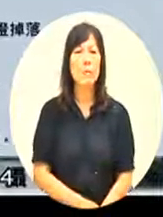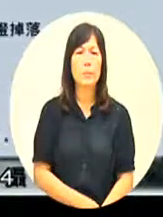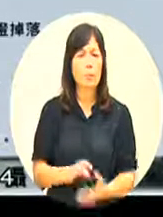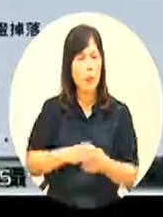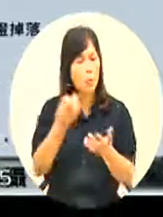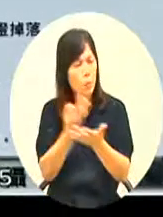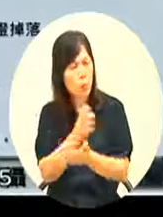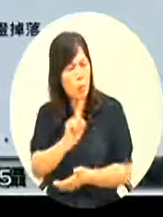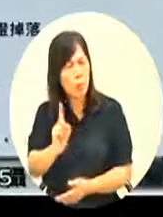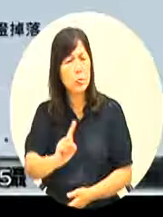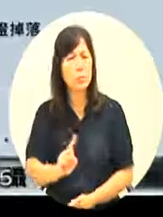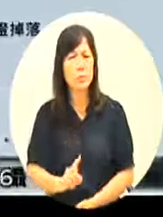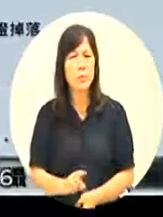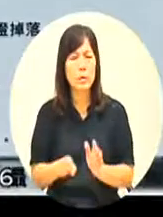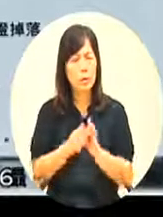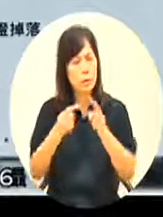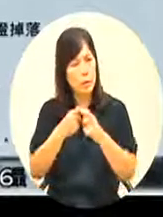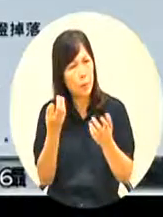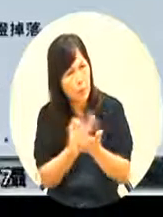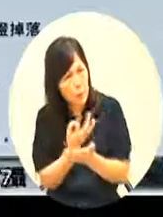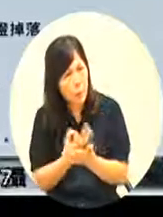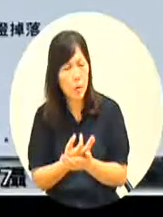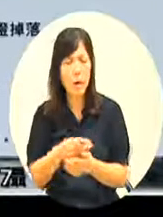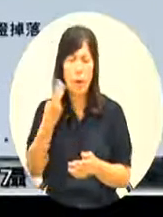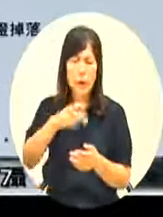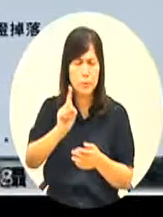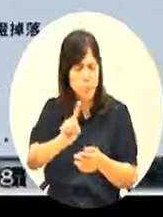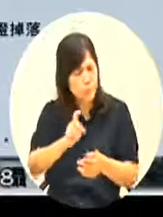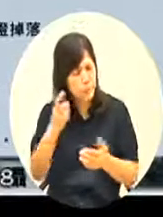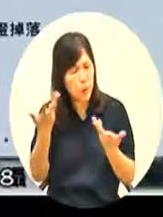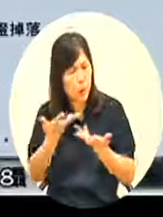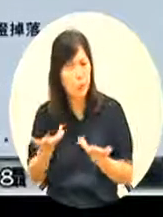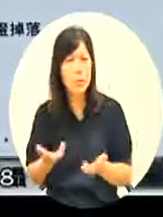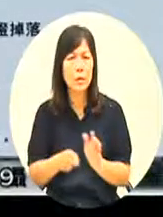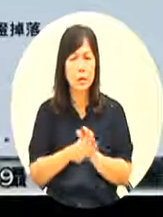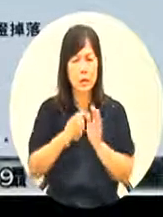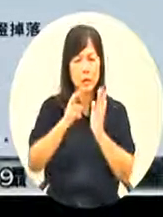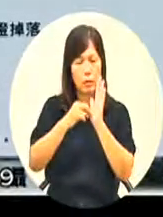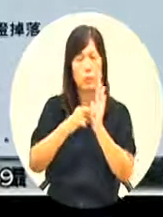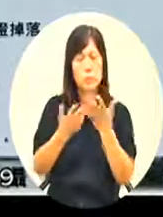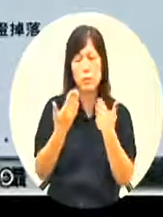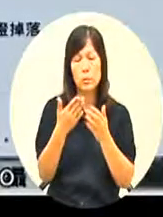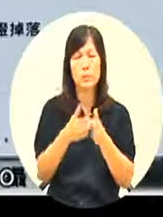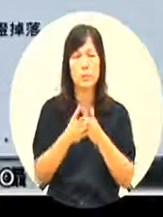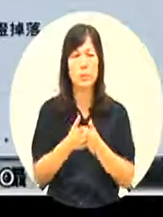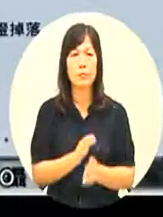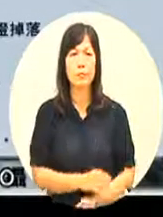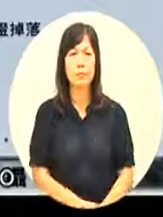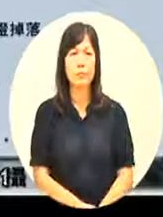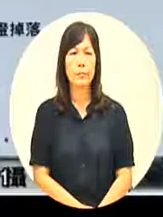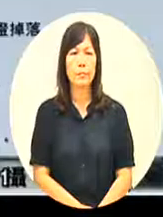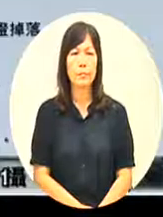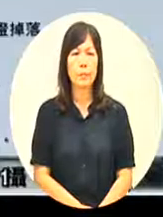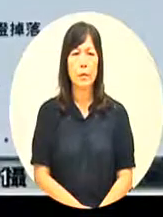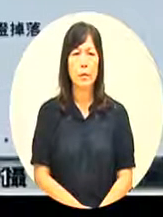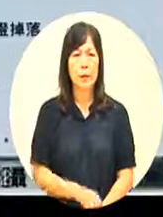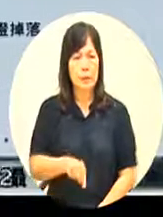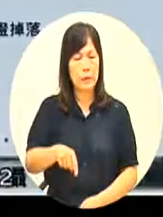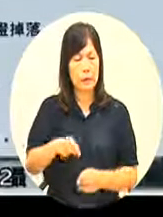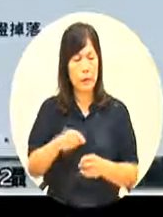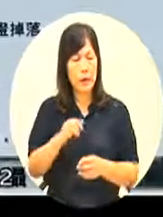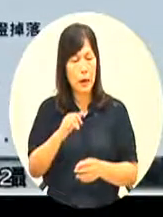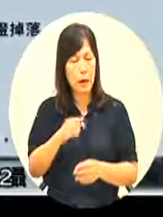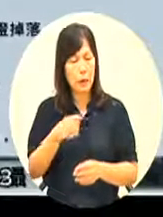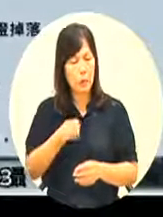足？是不是人力不够，还是有怎样困境？我觉得这要讲出来，因为我这边还好，我没有看